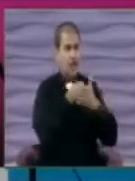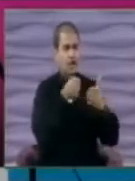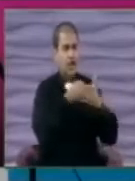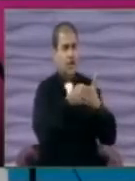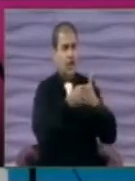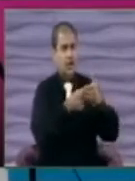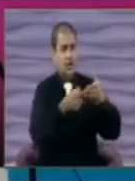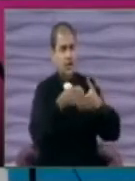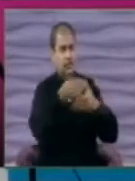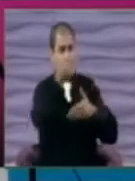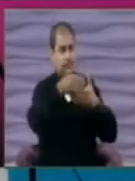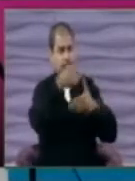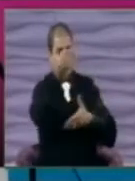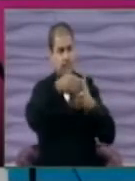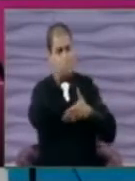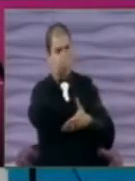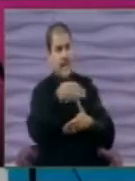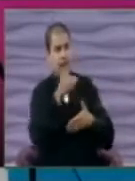هاي الأولى وهاي الثانية.